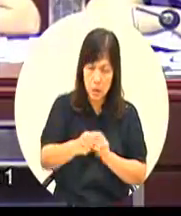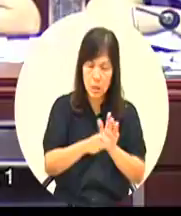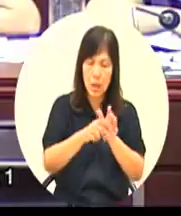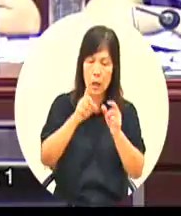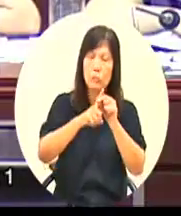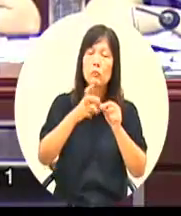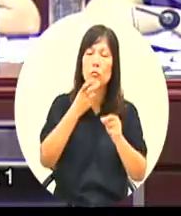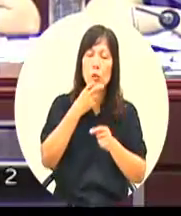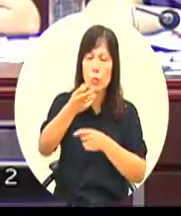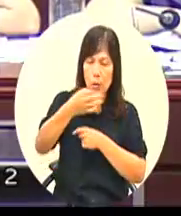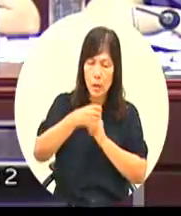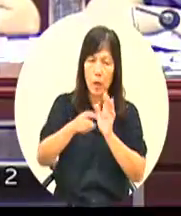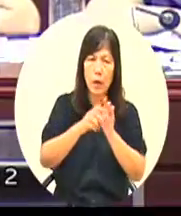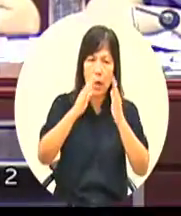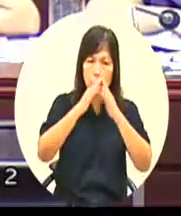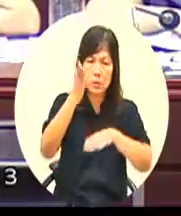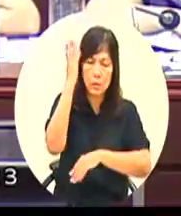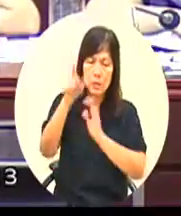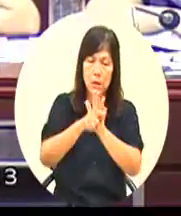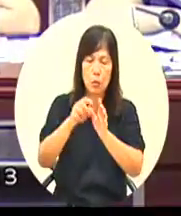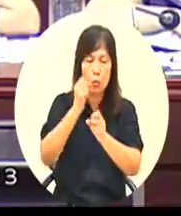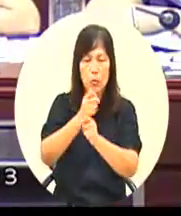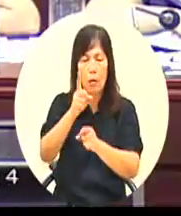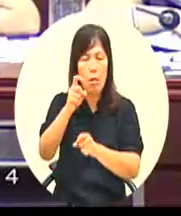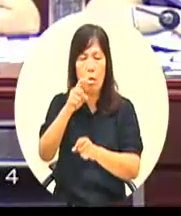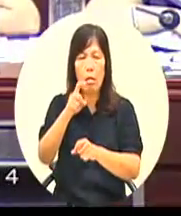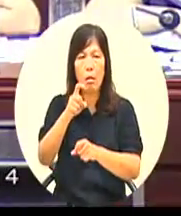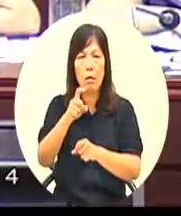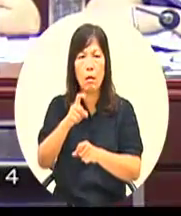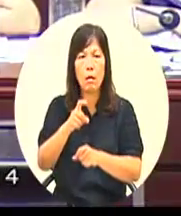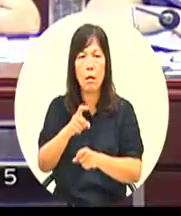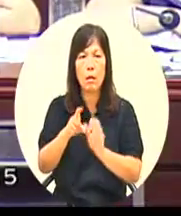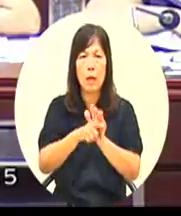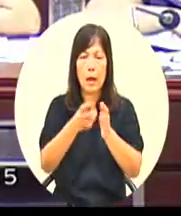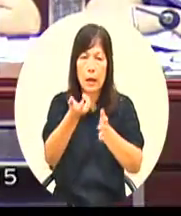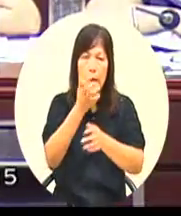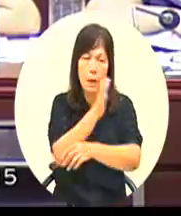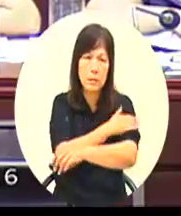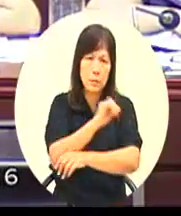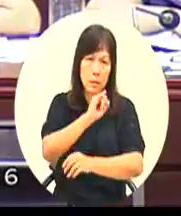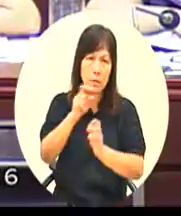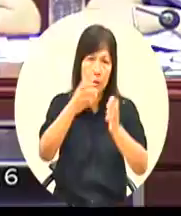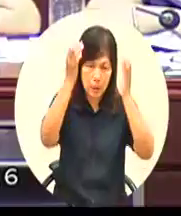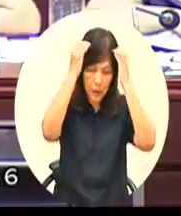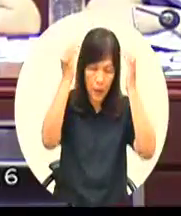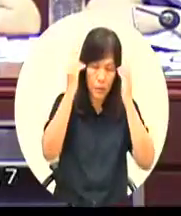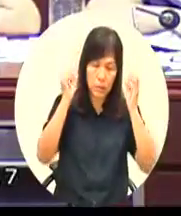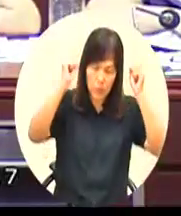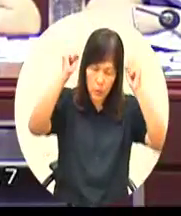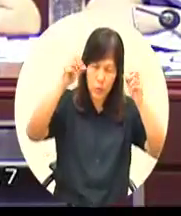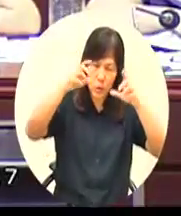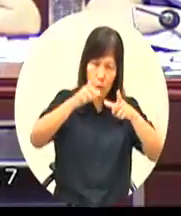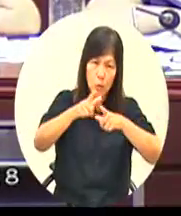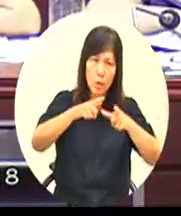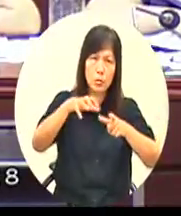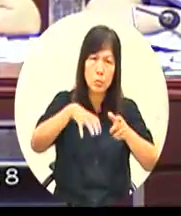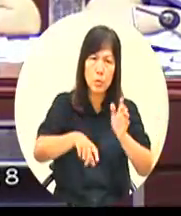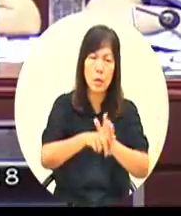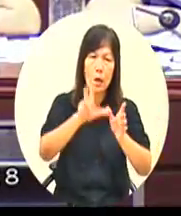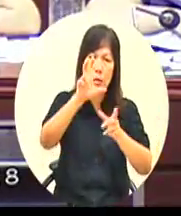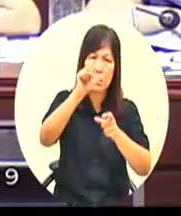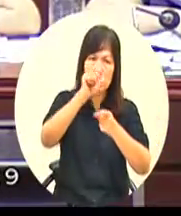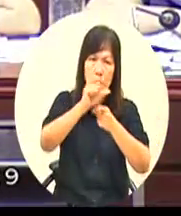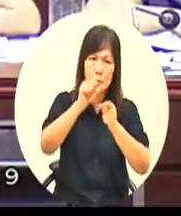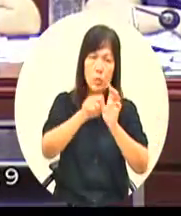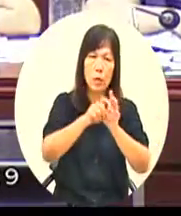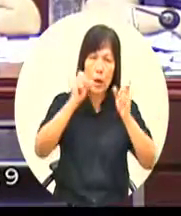府的财政没有办法做这么大规模的扩充。那陈议员刚刚提到男子运动园区哦，75年办区运